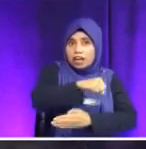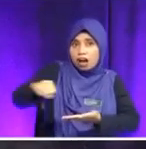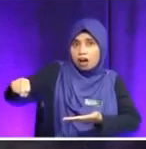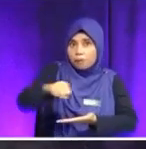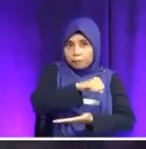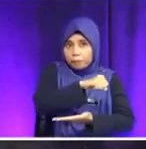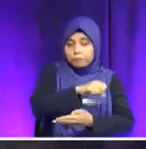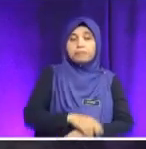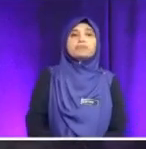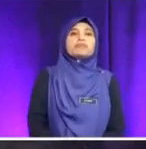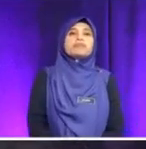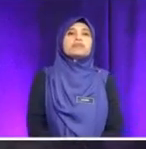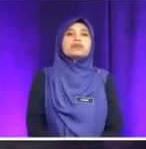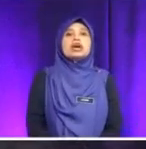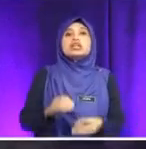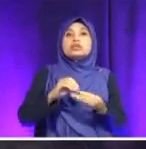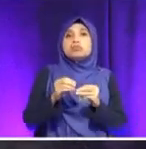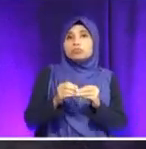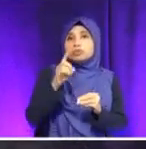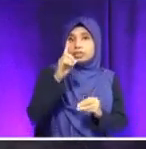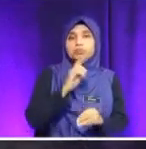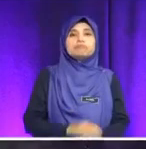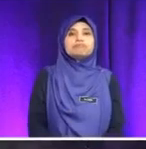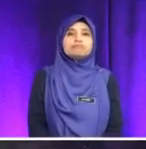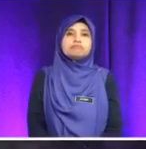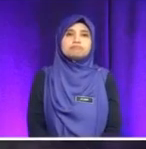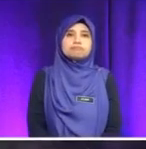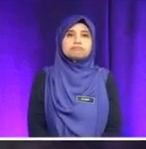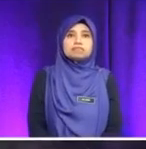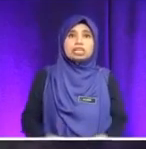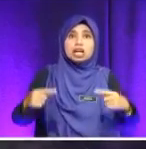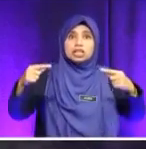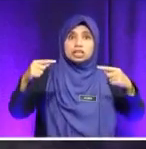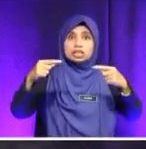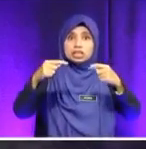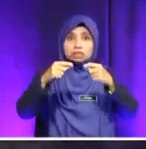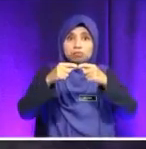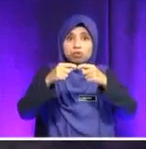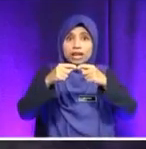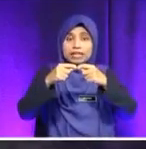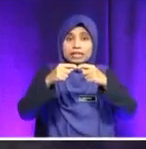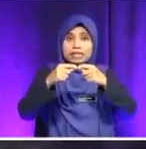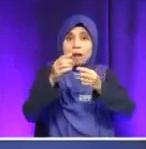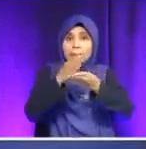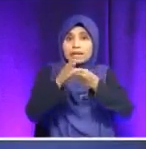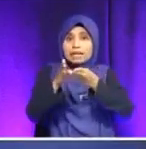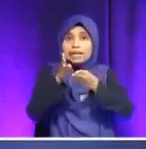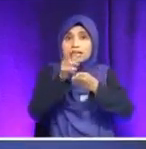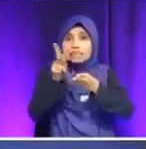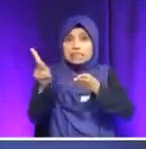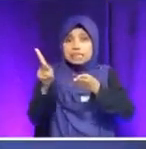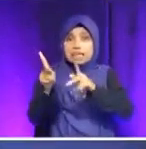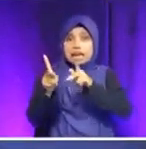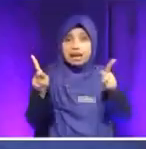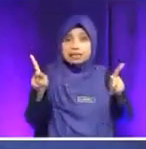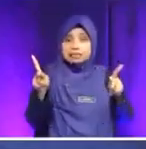cikgu? Okey, jom kita mulakan. Langkah yang pertama, temukan tepi bahagian kiri dan kanan. Okey.